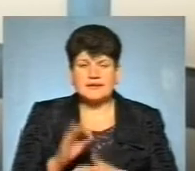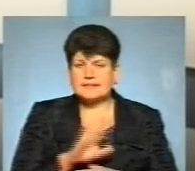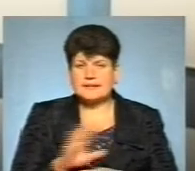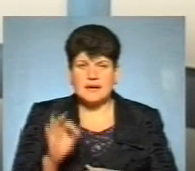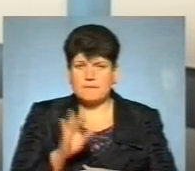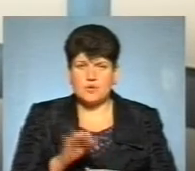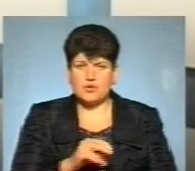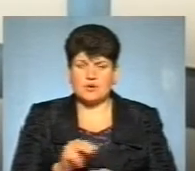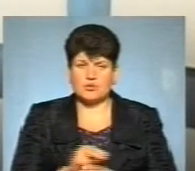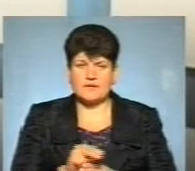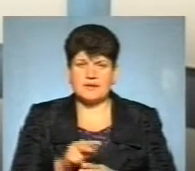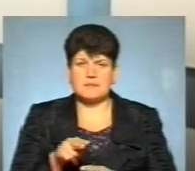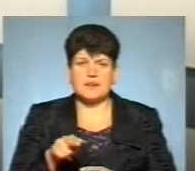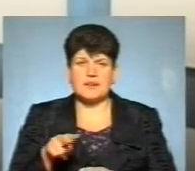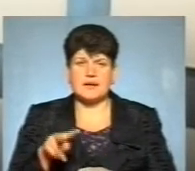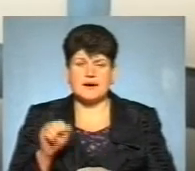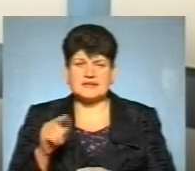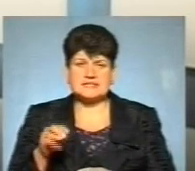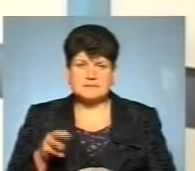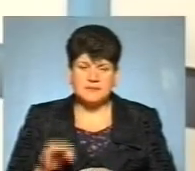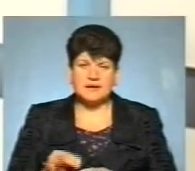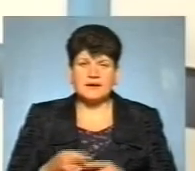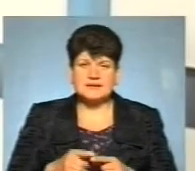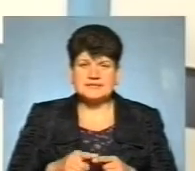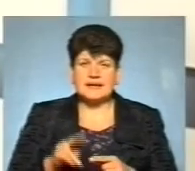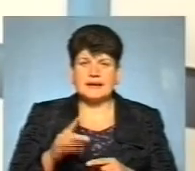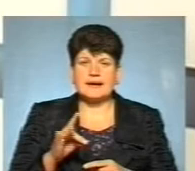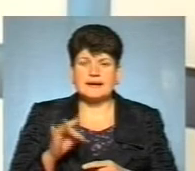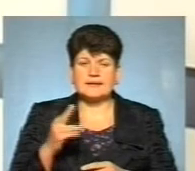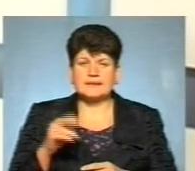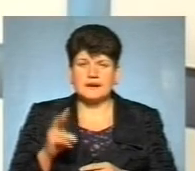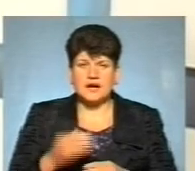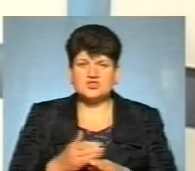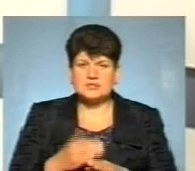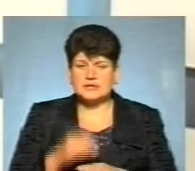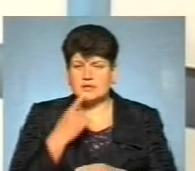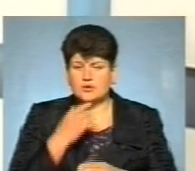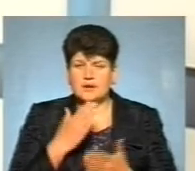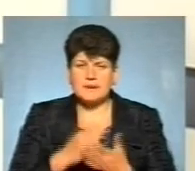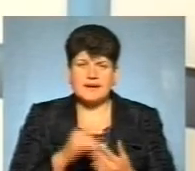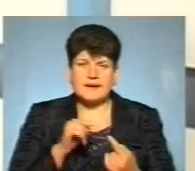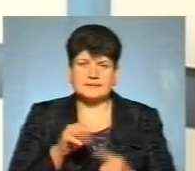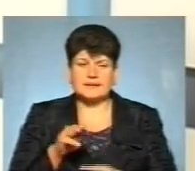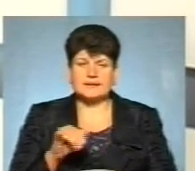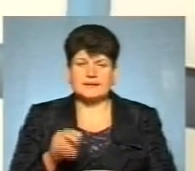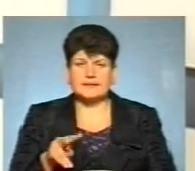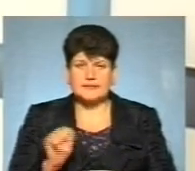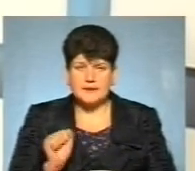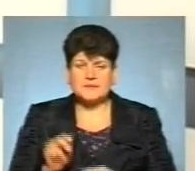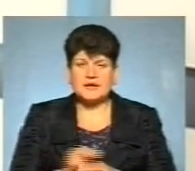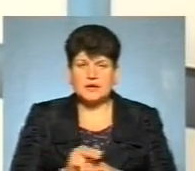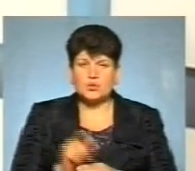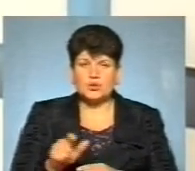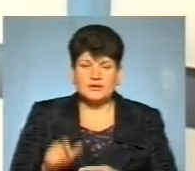лікування плазмою, а про те, що плазма – це рідка частина крові, яка містить антитіла. Отже, лікують